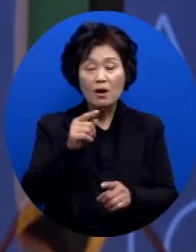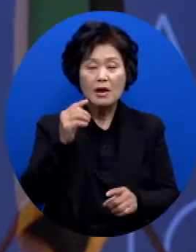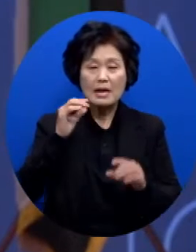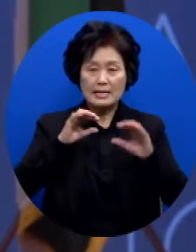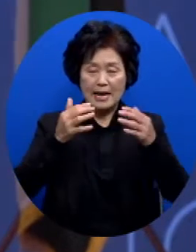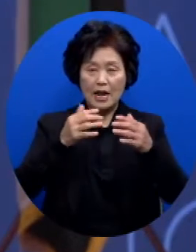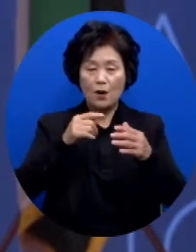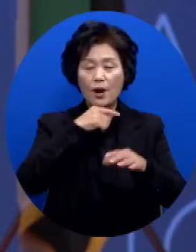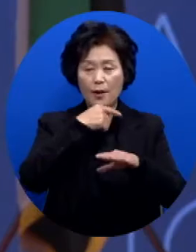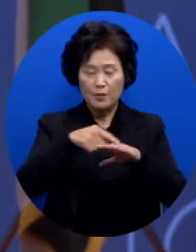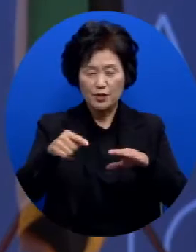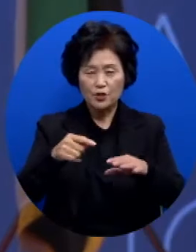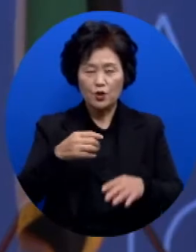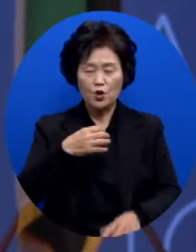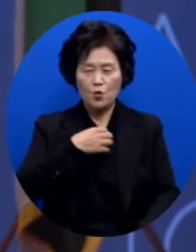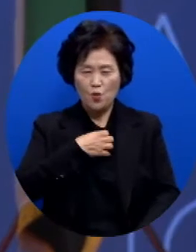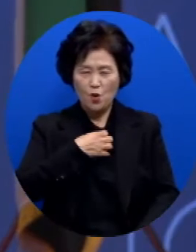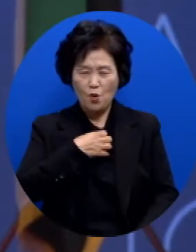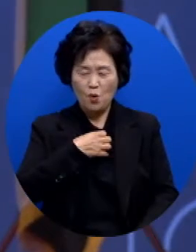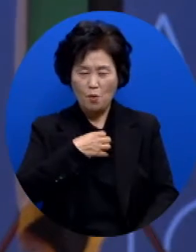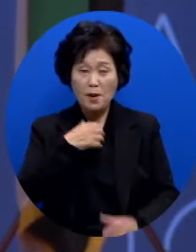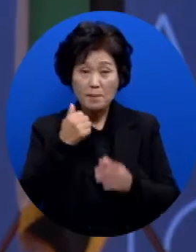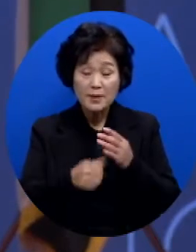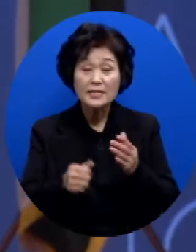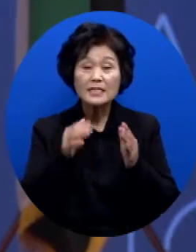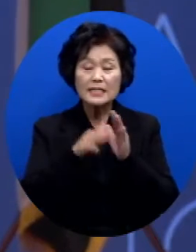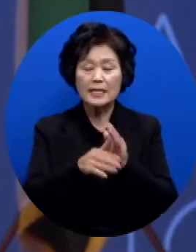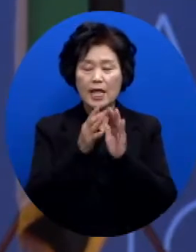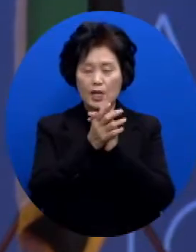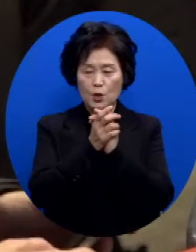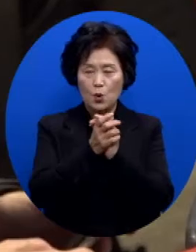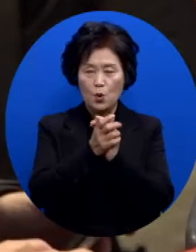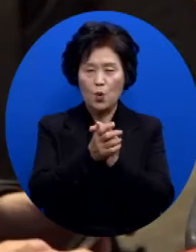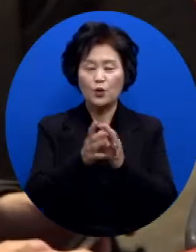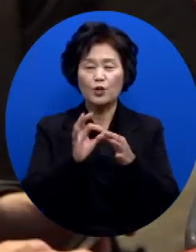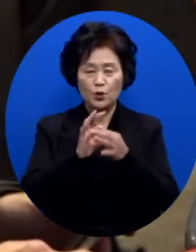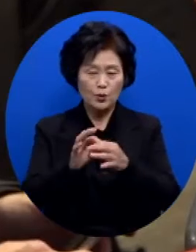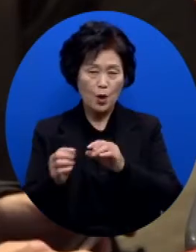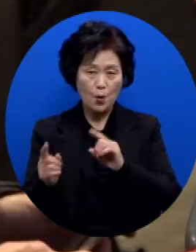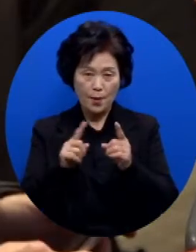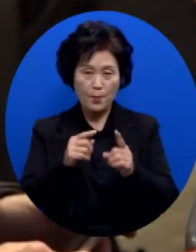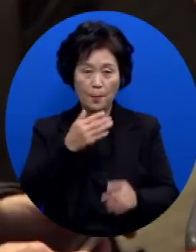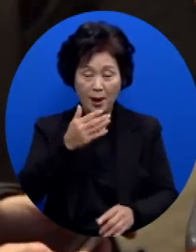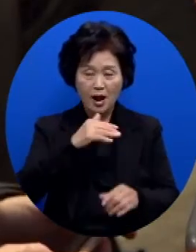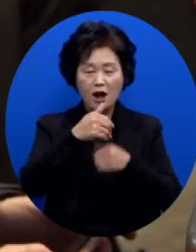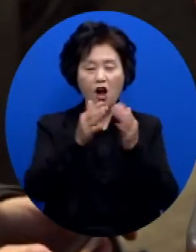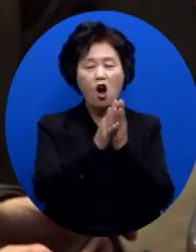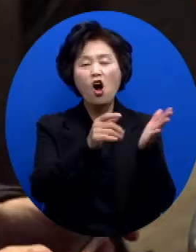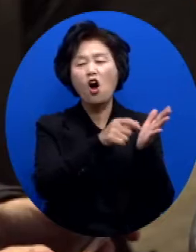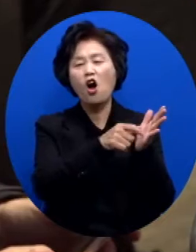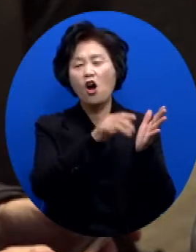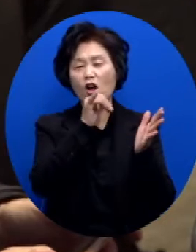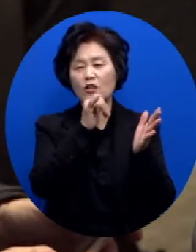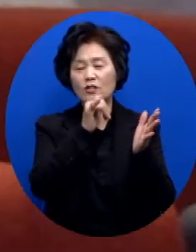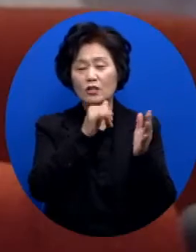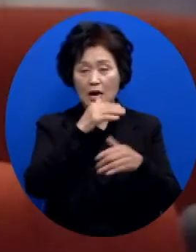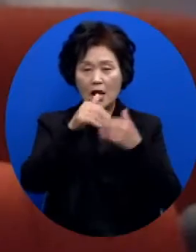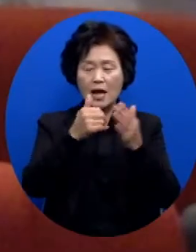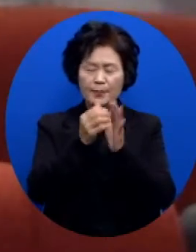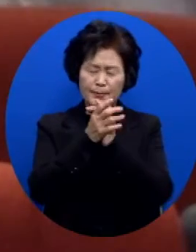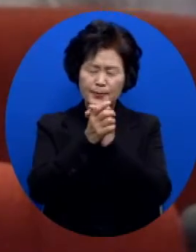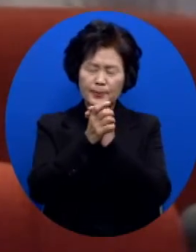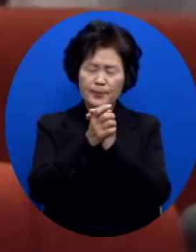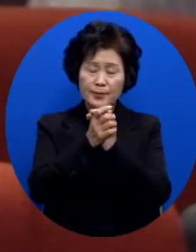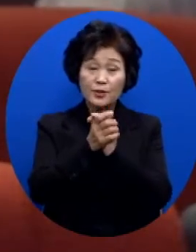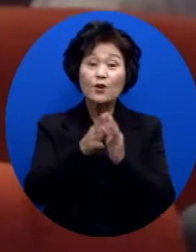위기에 빠졌을 때 기도하는 사람들을 통해 회복되는 것을 성경은 분명히 보여주고 있다며 하나님께 부르짖을